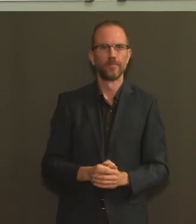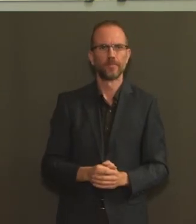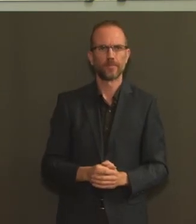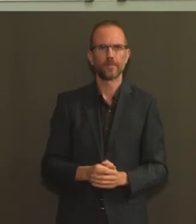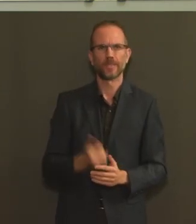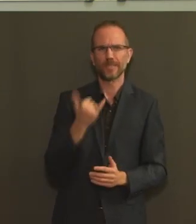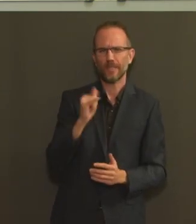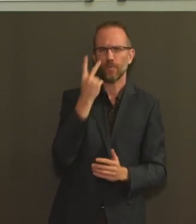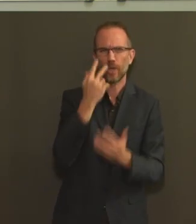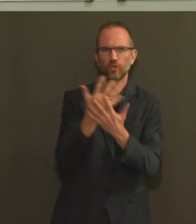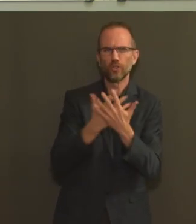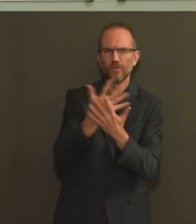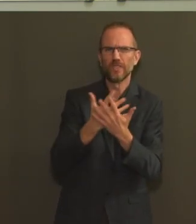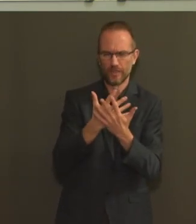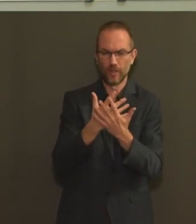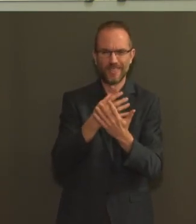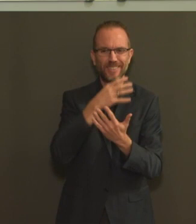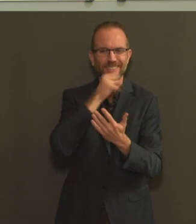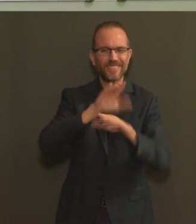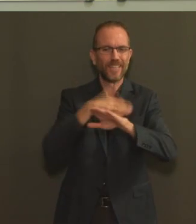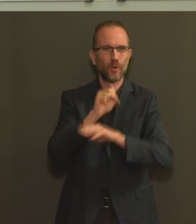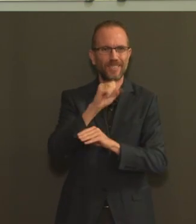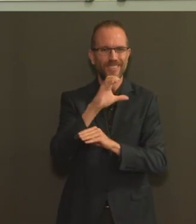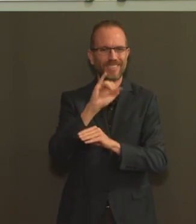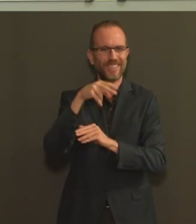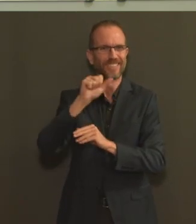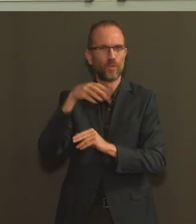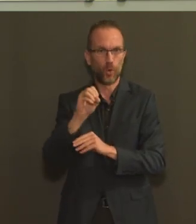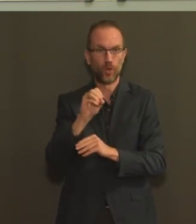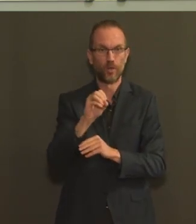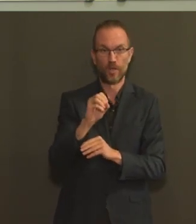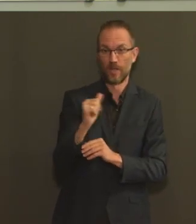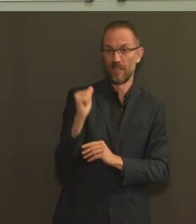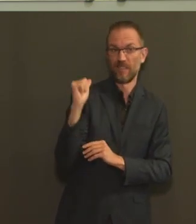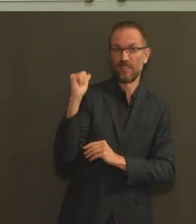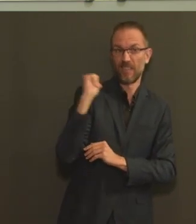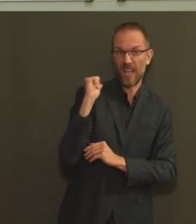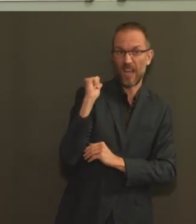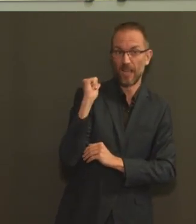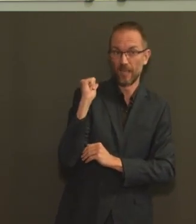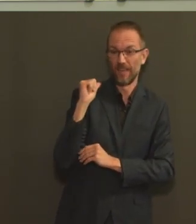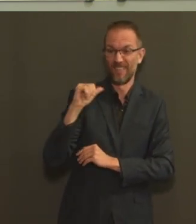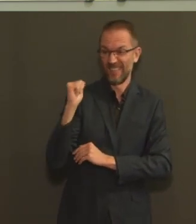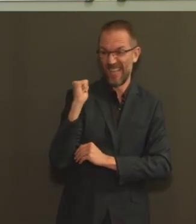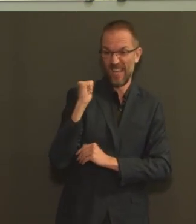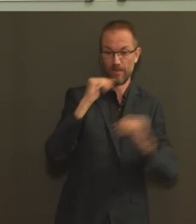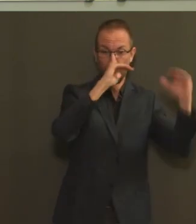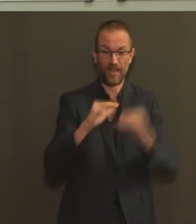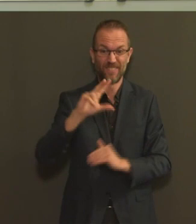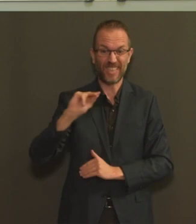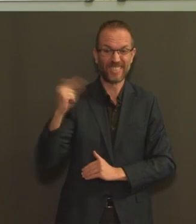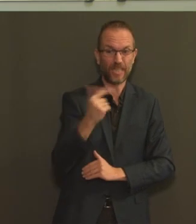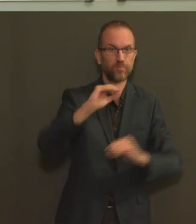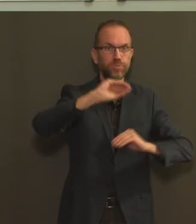ils se rendront peut-être compte qu'il y avait une baisse de 27% encore hier. Tout ceci dépend de la base de comparaison. Elle inclut ou